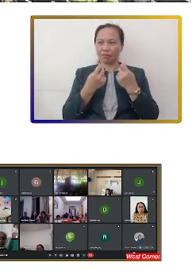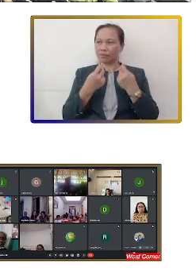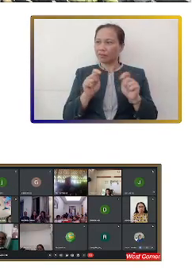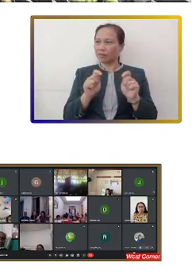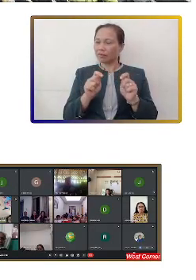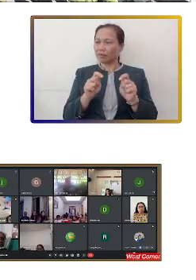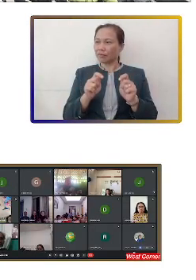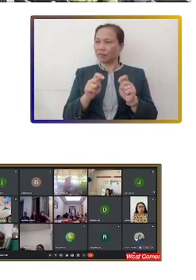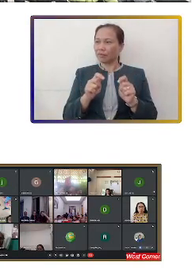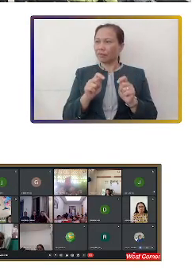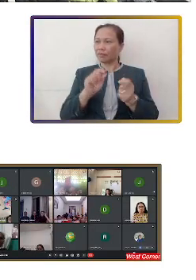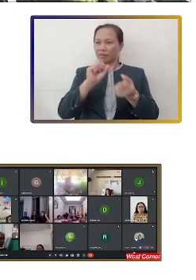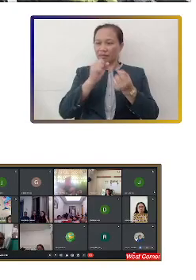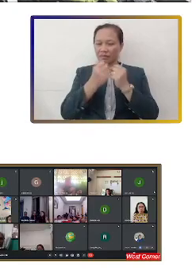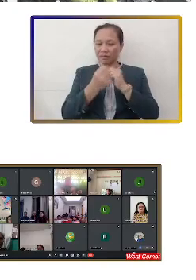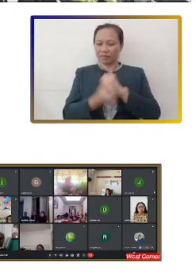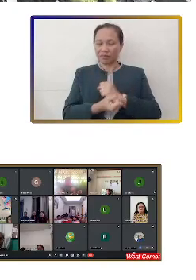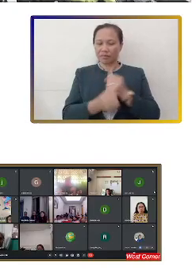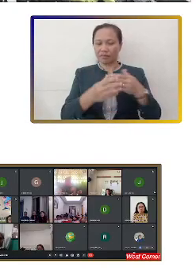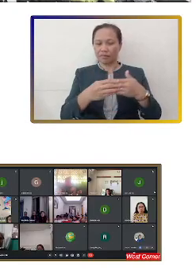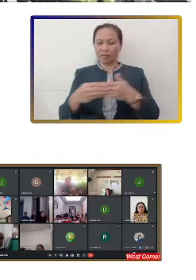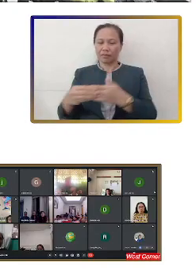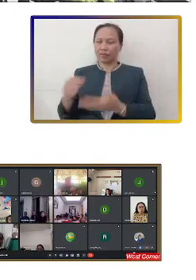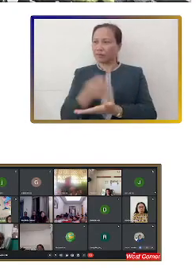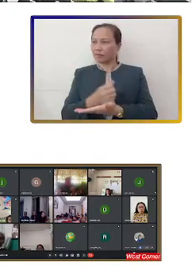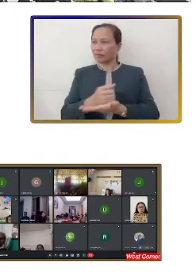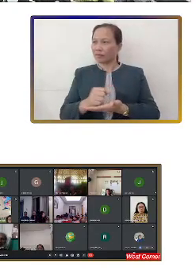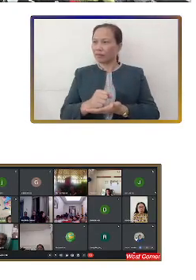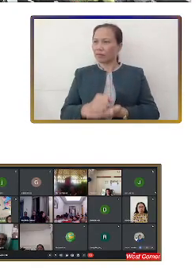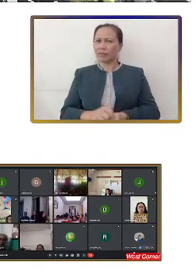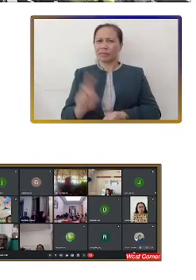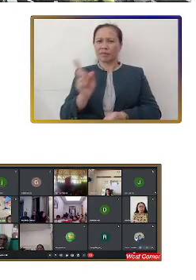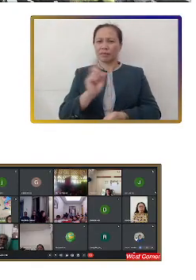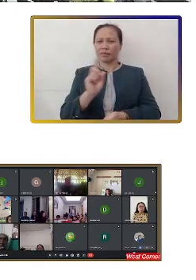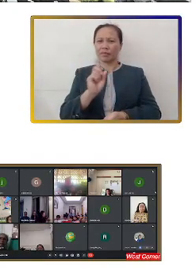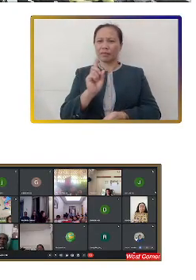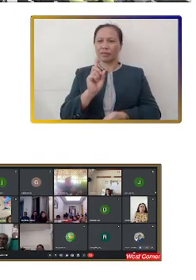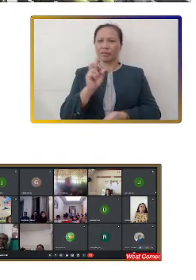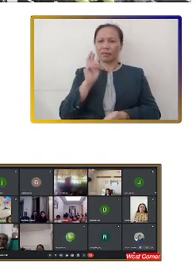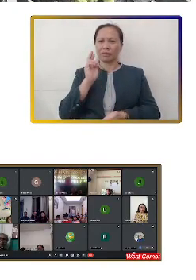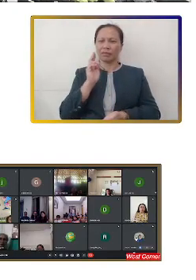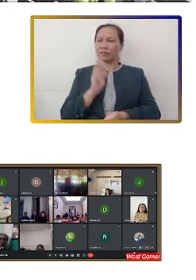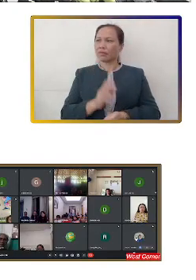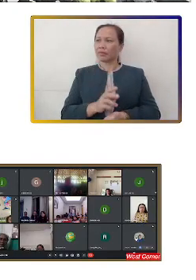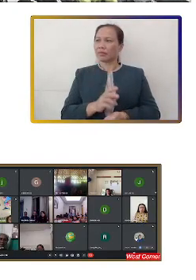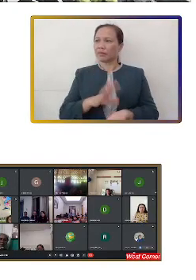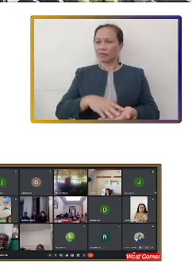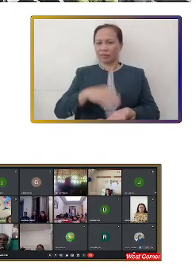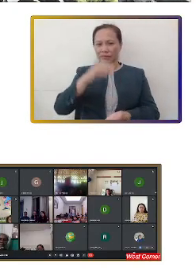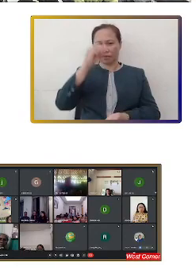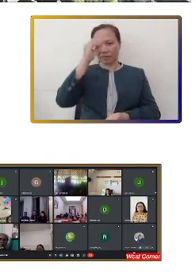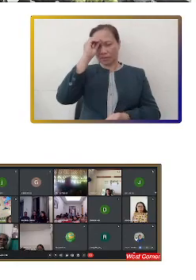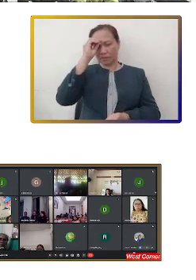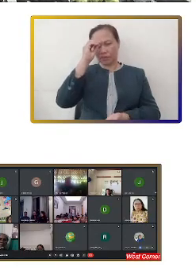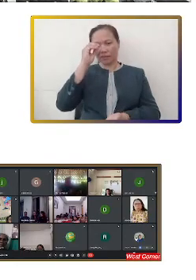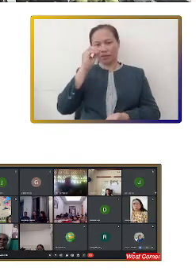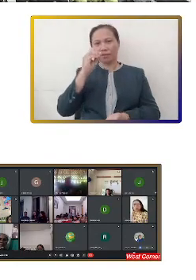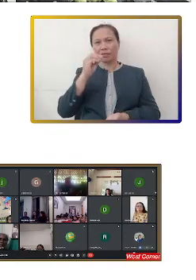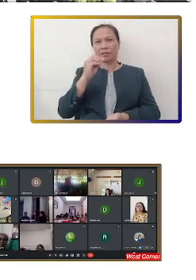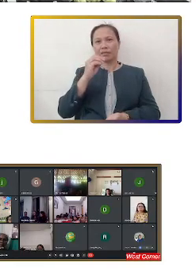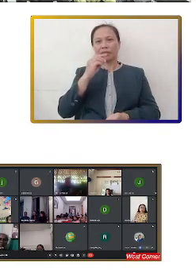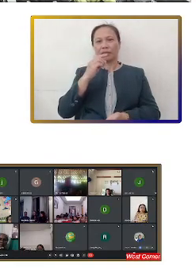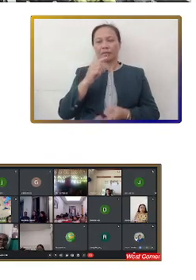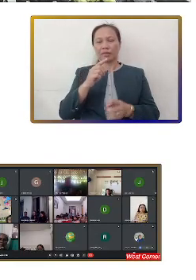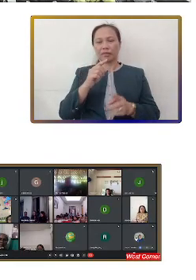change the leadership, then anong aabutan na katotohanan ng mga susunod pa sa inyo?